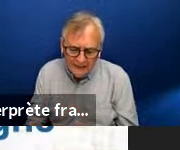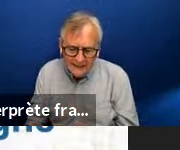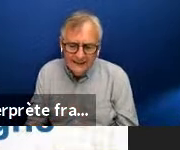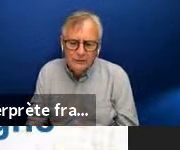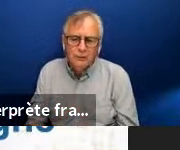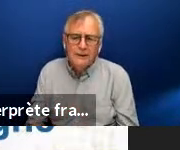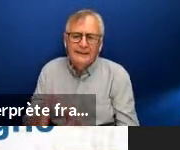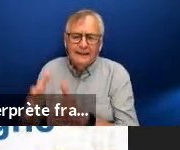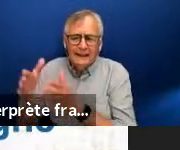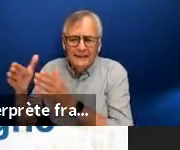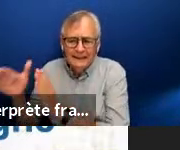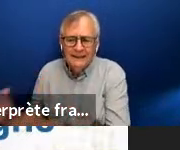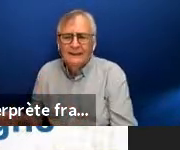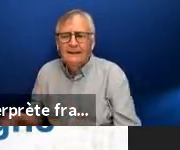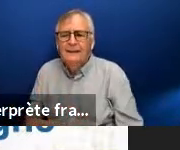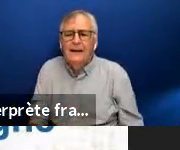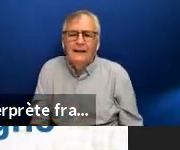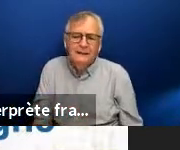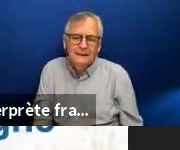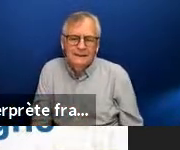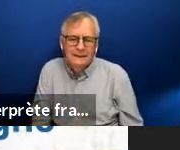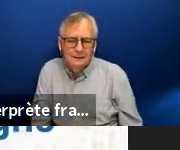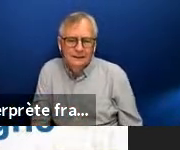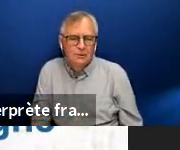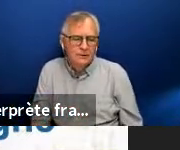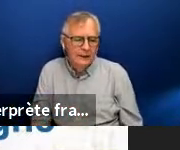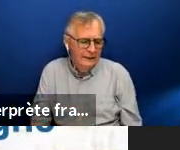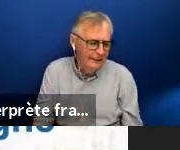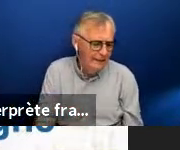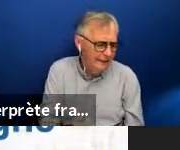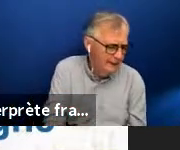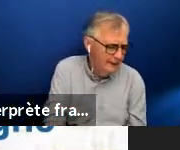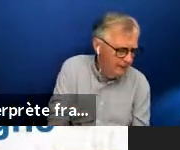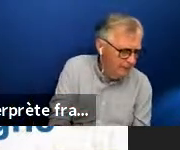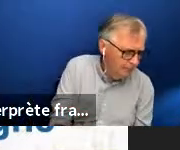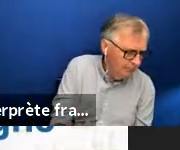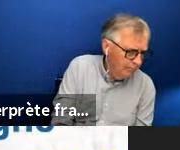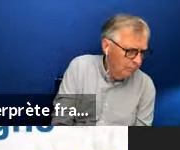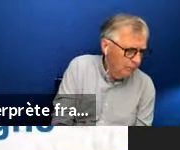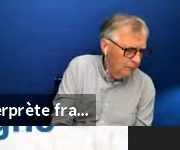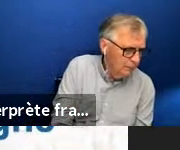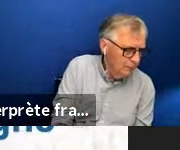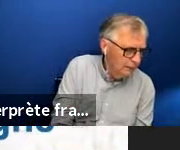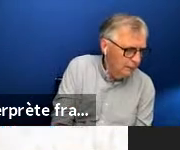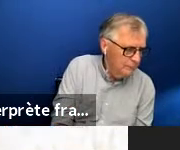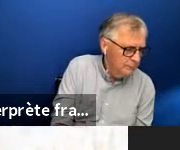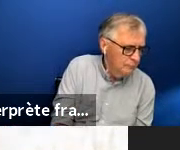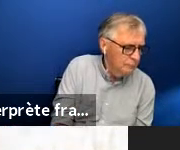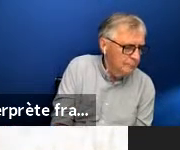le français dans son intégralité et la langue des signes dans son intégralité.